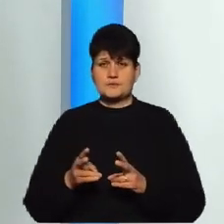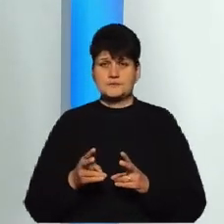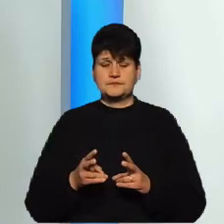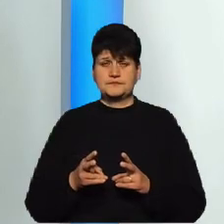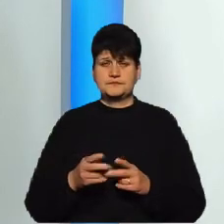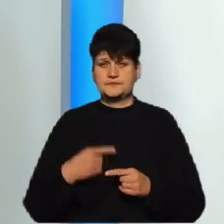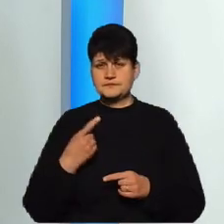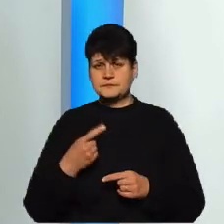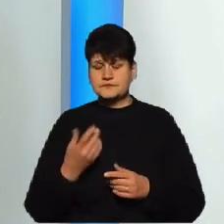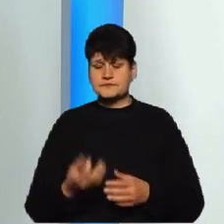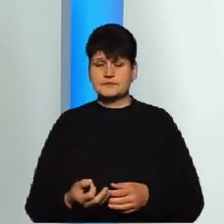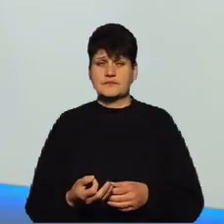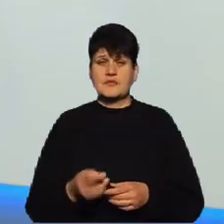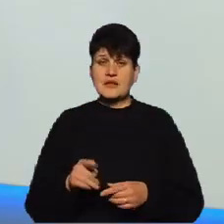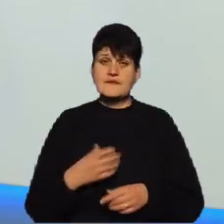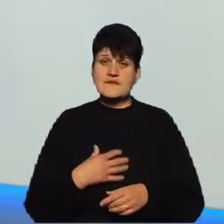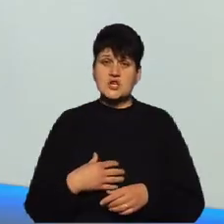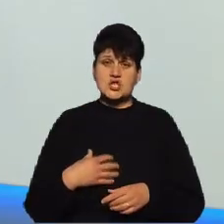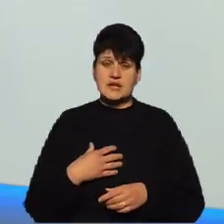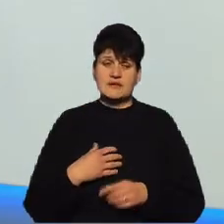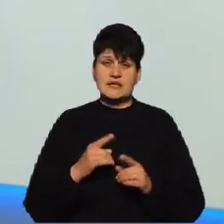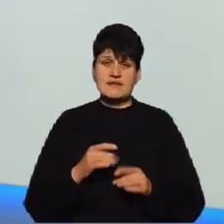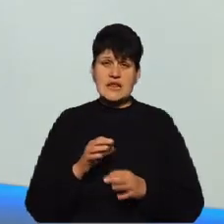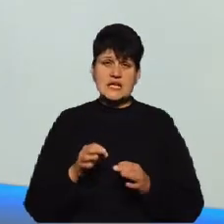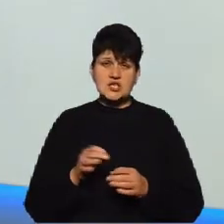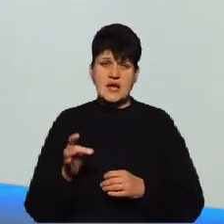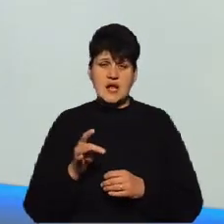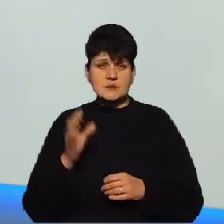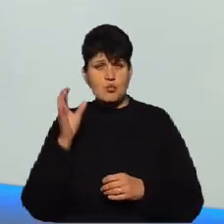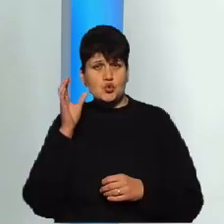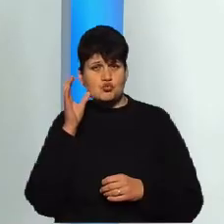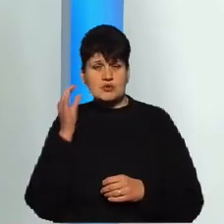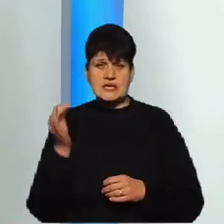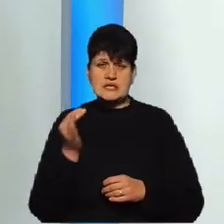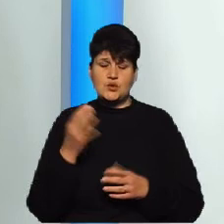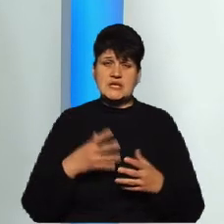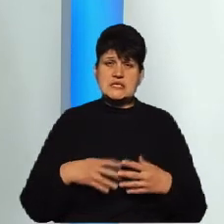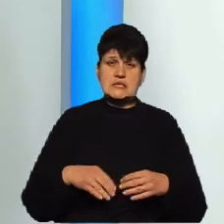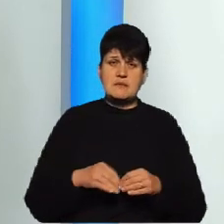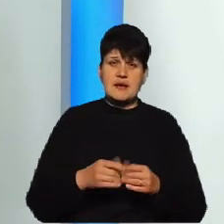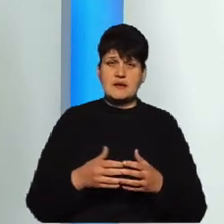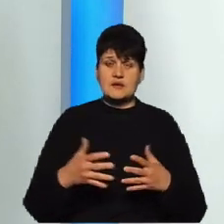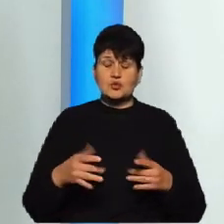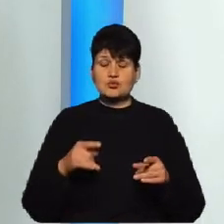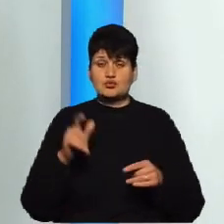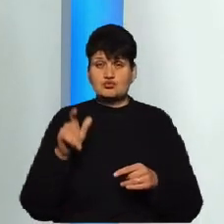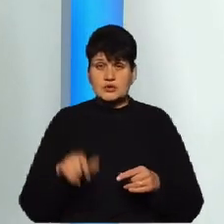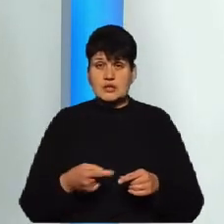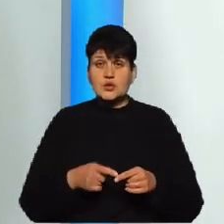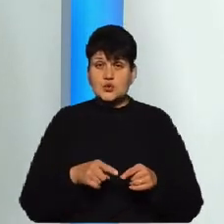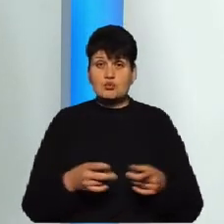виговоритись. Тому їм важливо навіть лишній раз послухати там якісь історії сімейні і так далі, через те, що людина цього потребує. Вона